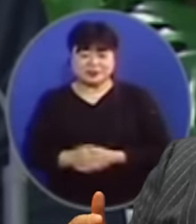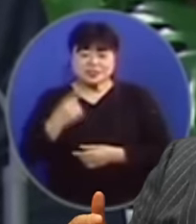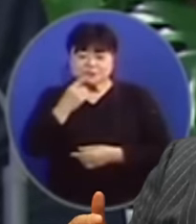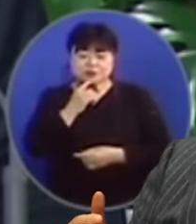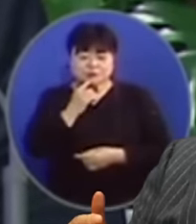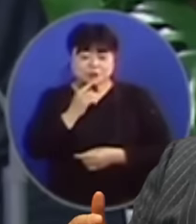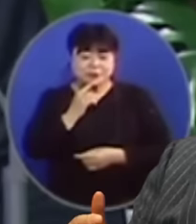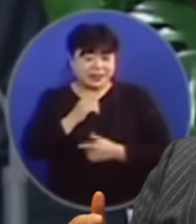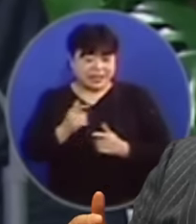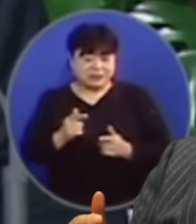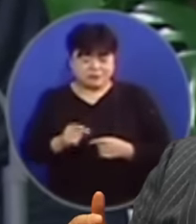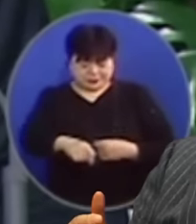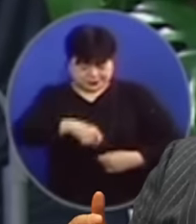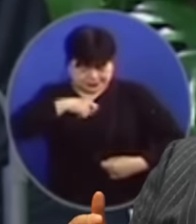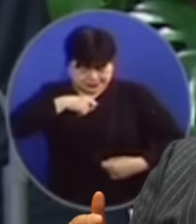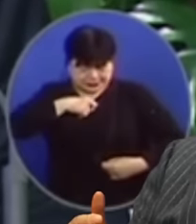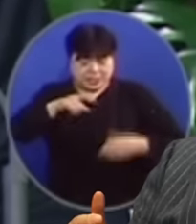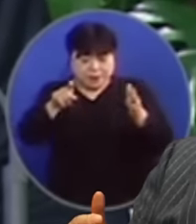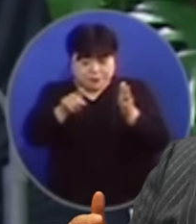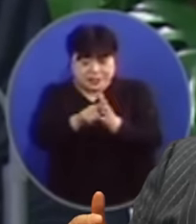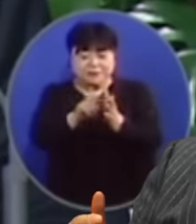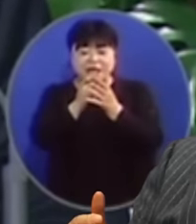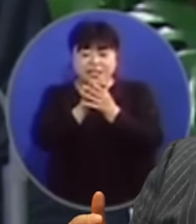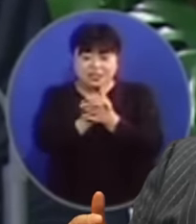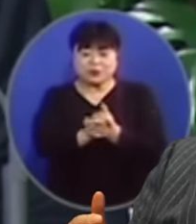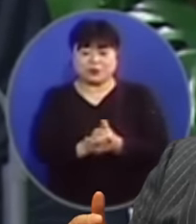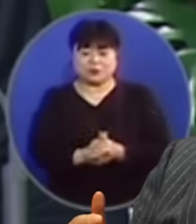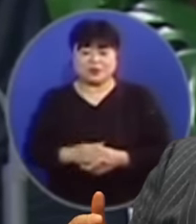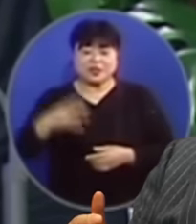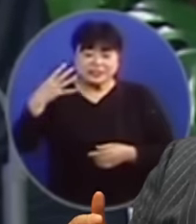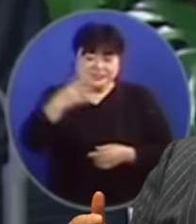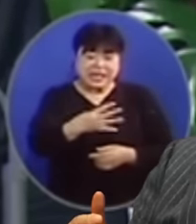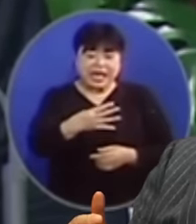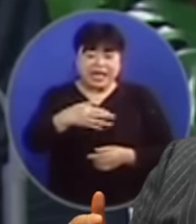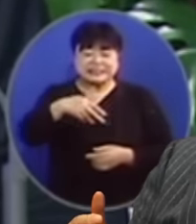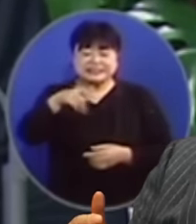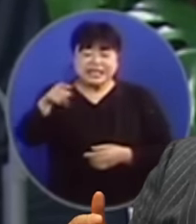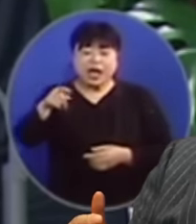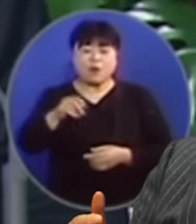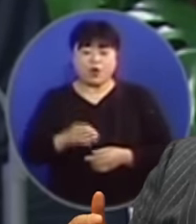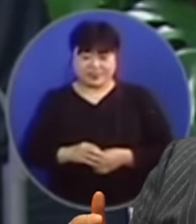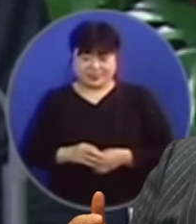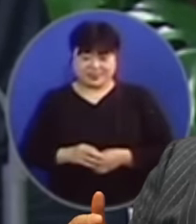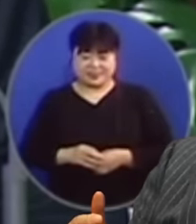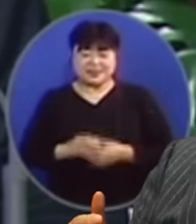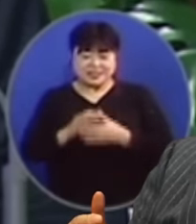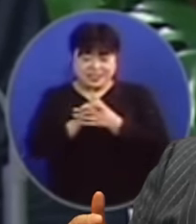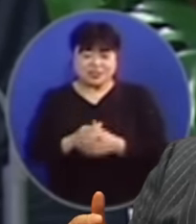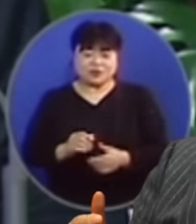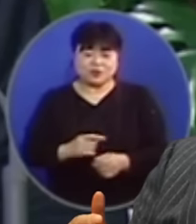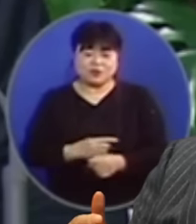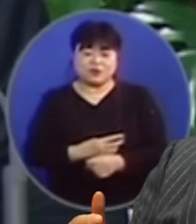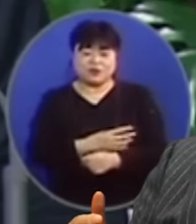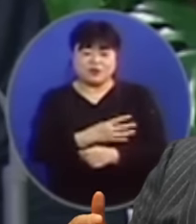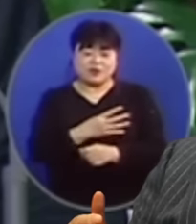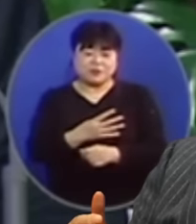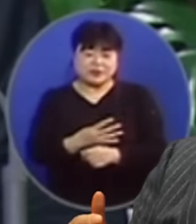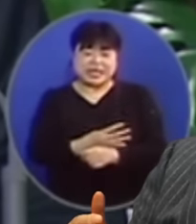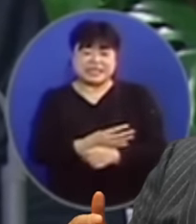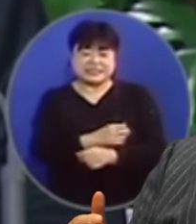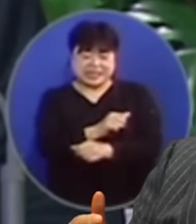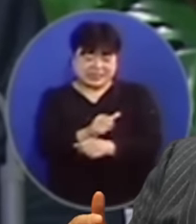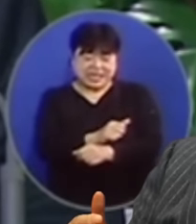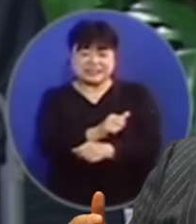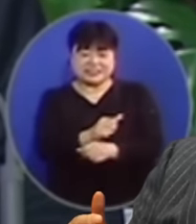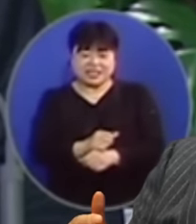기도가 아닙니다. 진실로 믿음의 기도입니다. 그때야말로 2시간, 3시간, 4시간, 5시간도 좋고